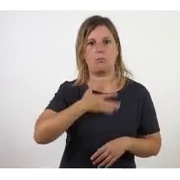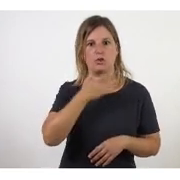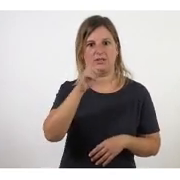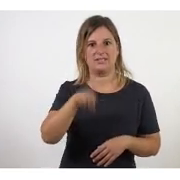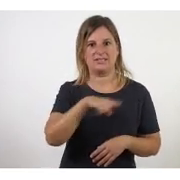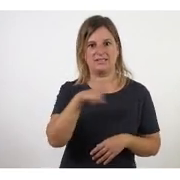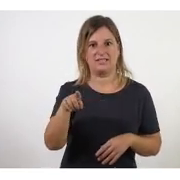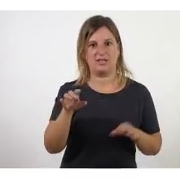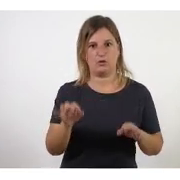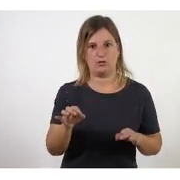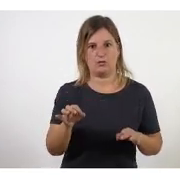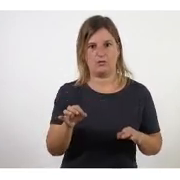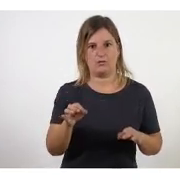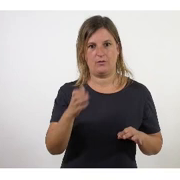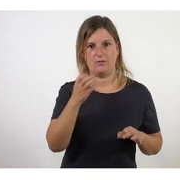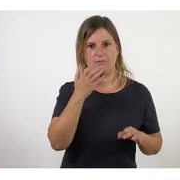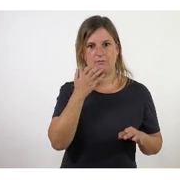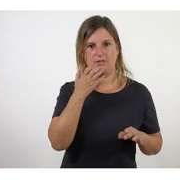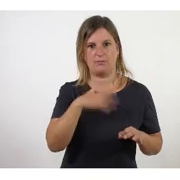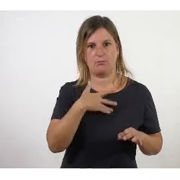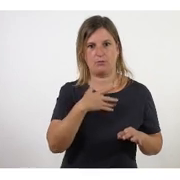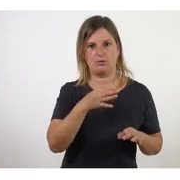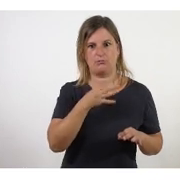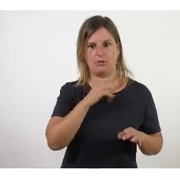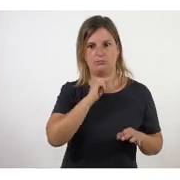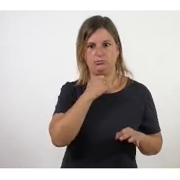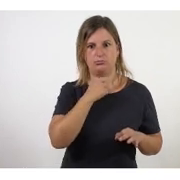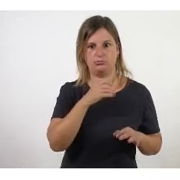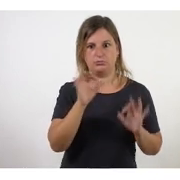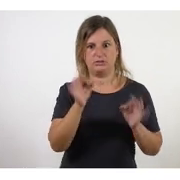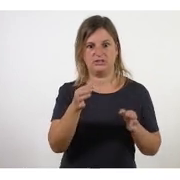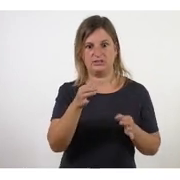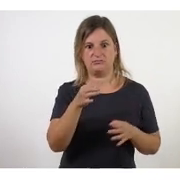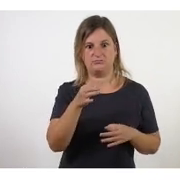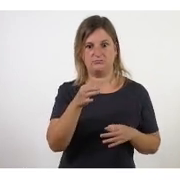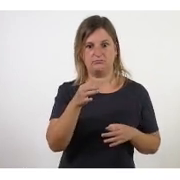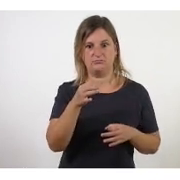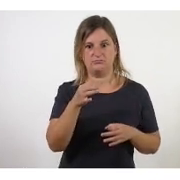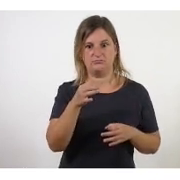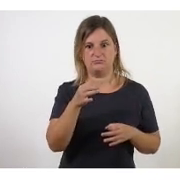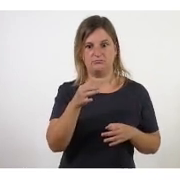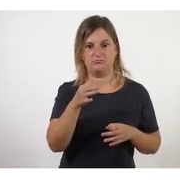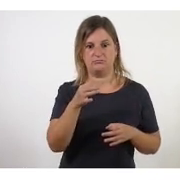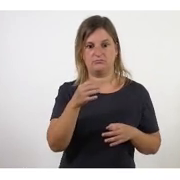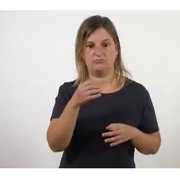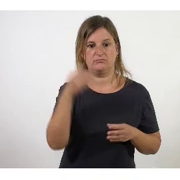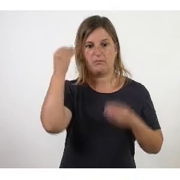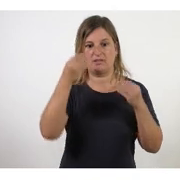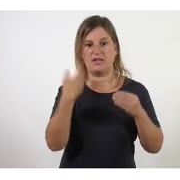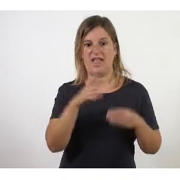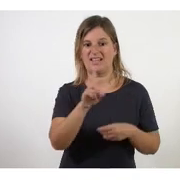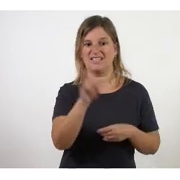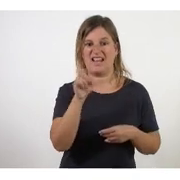ambient i si quan el carrego a l'aplicació es pot treure el so del vídeo. Sí, de fet, crec que la Meritxell ja ho deu haver vist seleccionant el